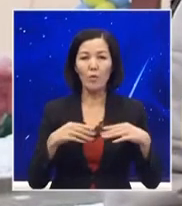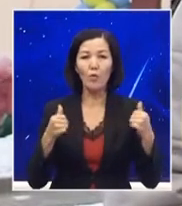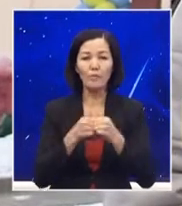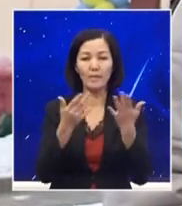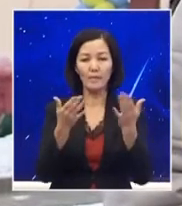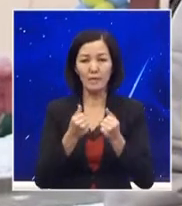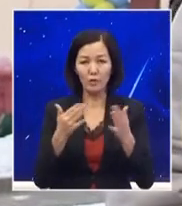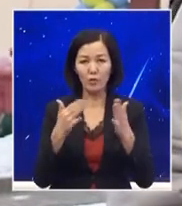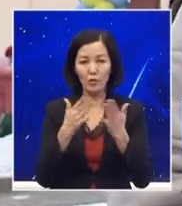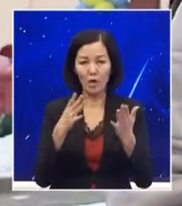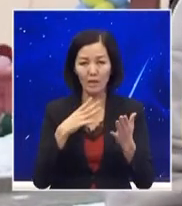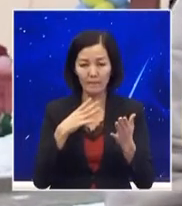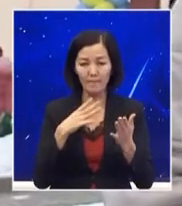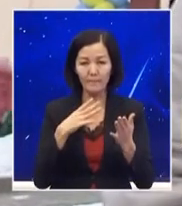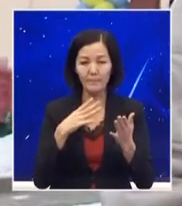ұялып жатырмын.